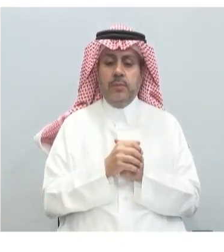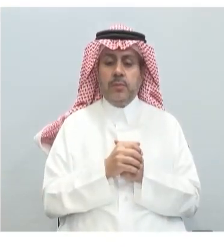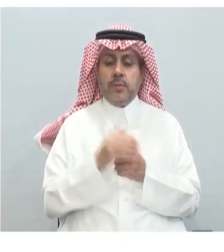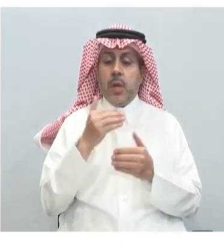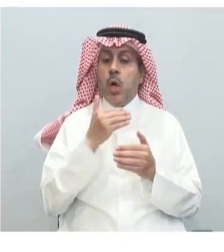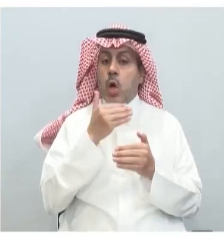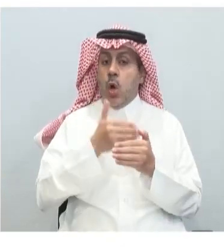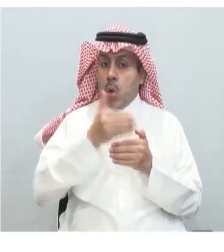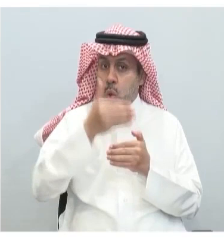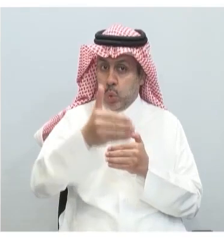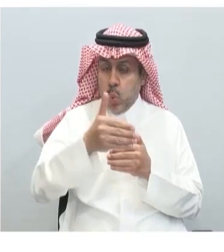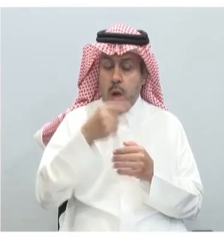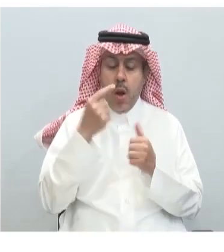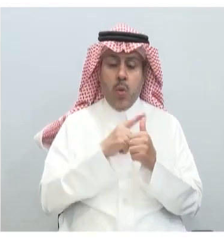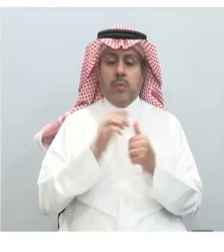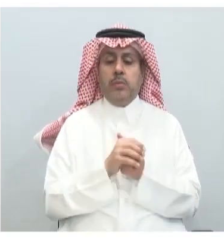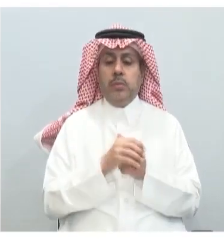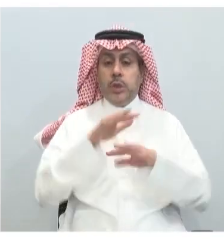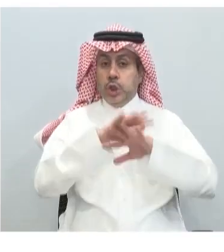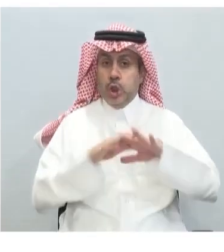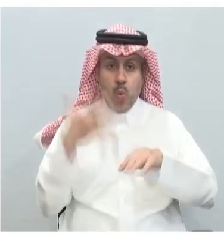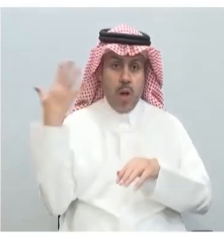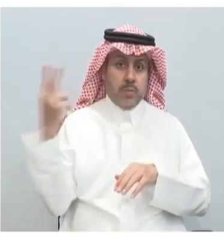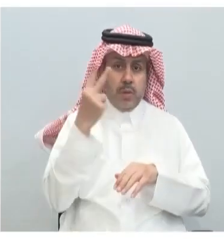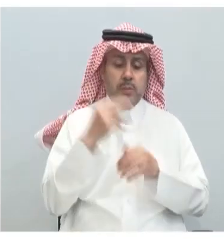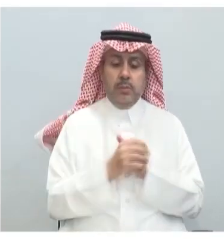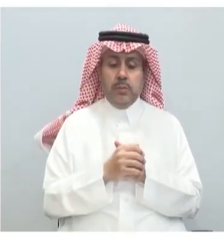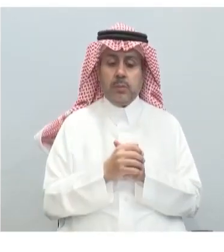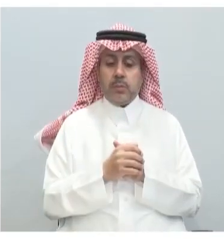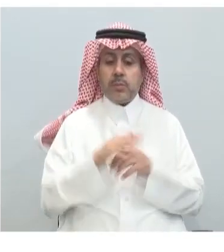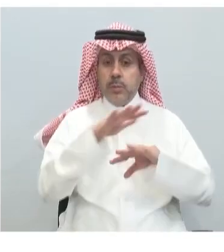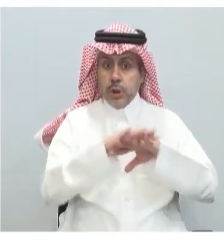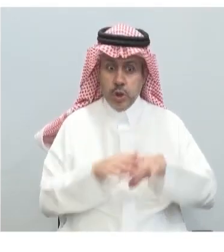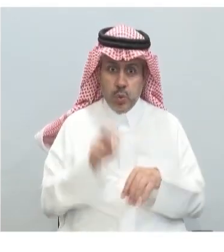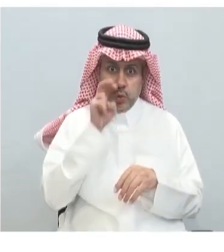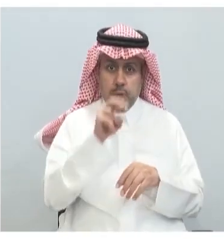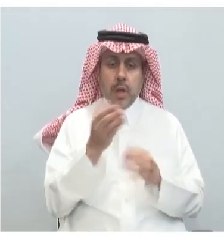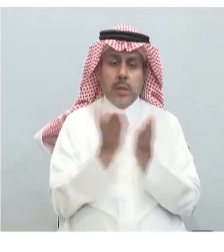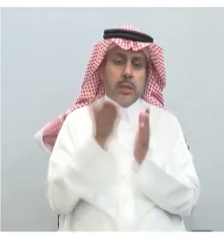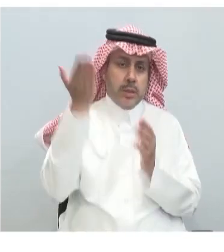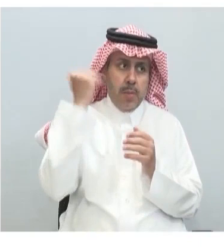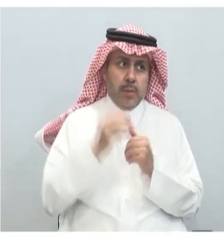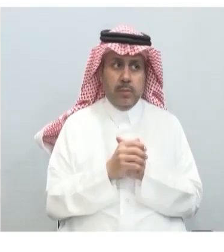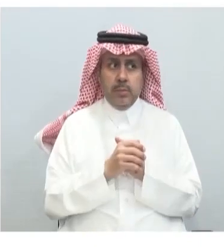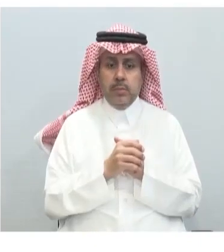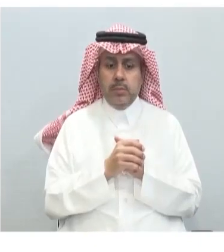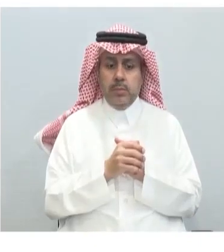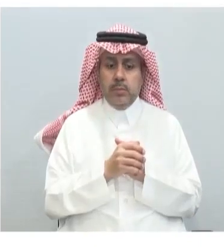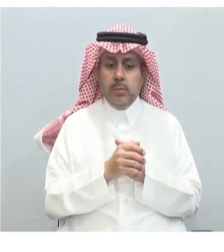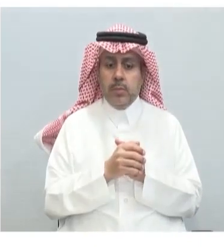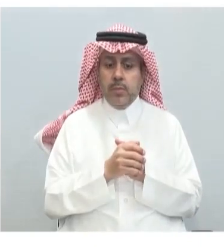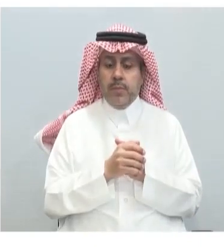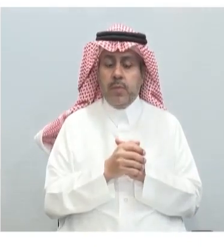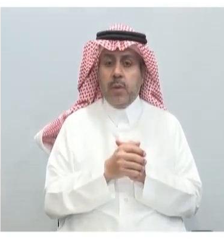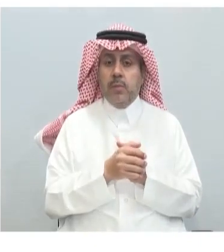الخطوه الاولى سنرجع الى الجدول 5 ا هذا هو الجدول 5 ا تطرقنا اليه سابقا لنجد معادله تفاعل تكوين